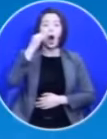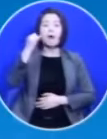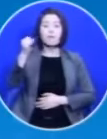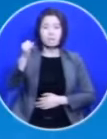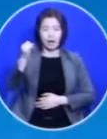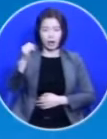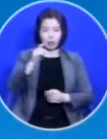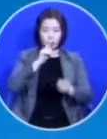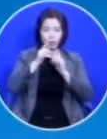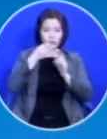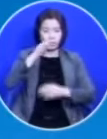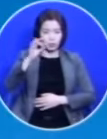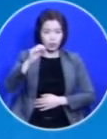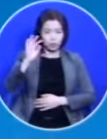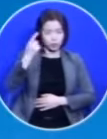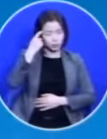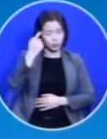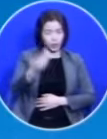불러도